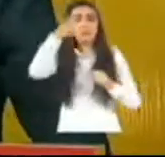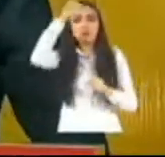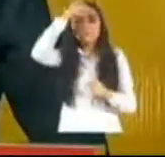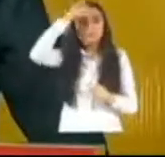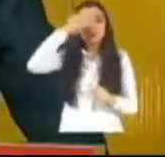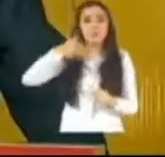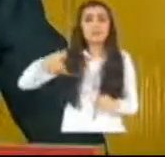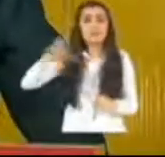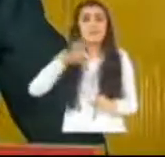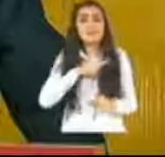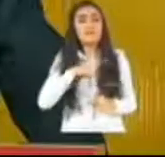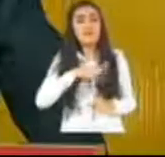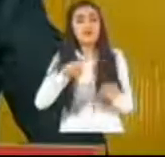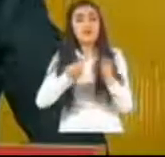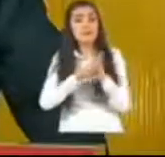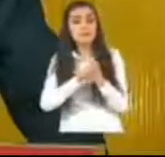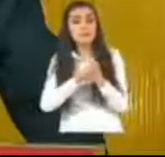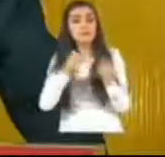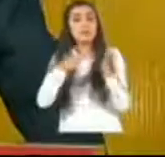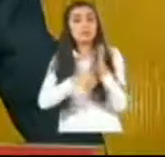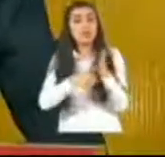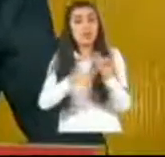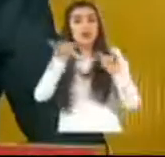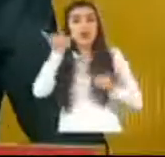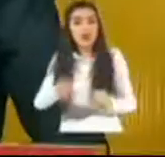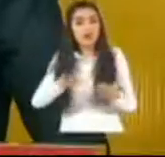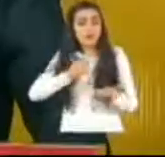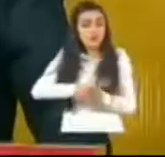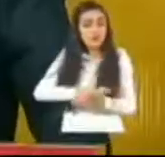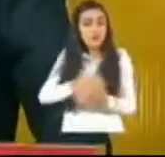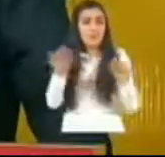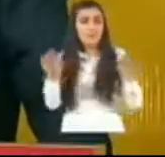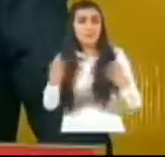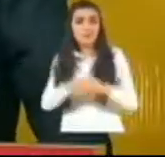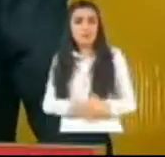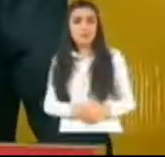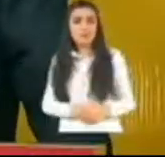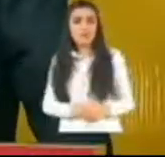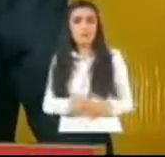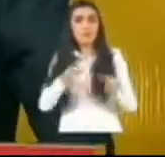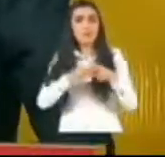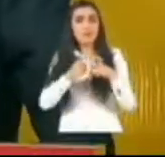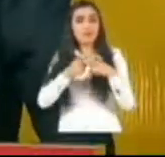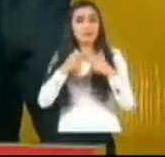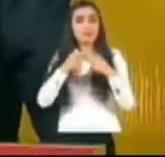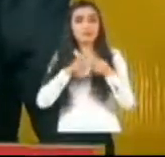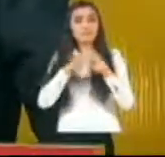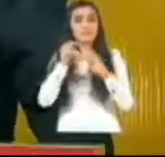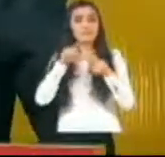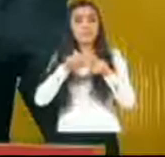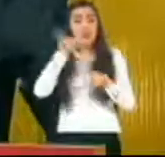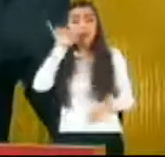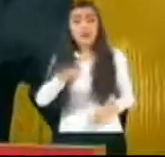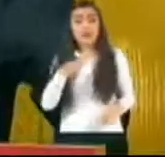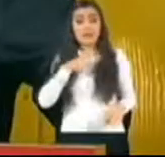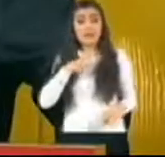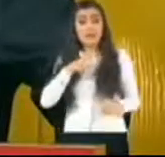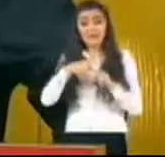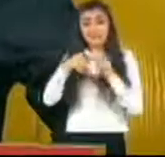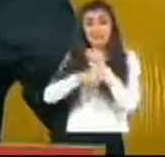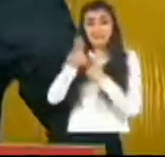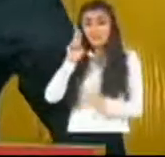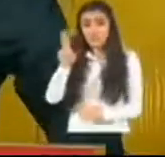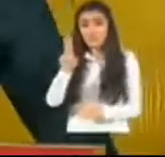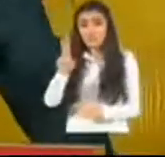Türkmenlerin varlık, kimlik ve tarihi hakları çiğnenmektedir. Kerkük üzerinde hak iddia eden